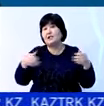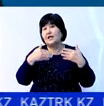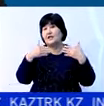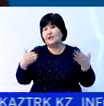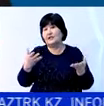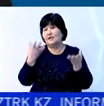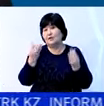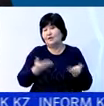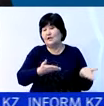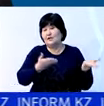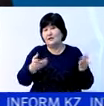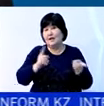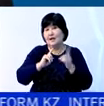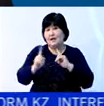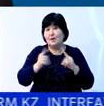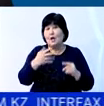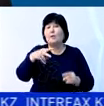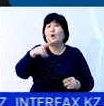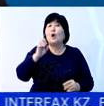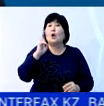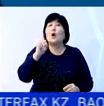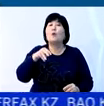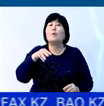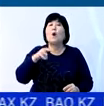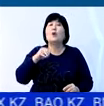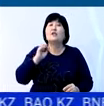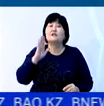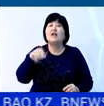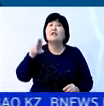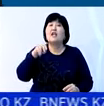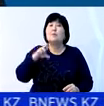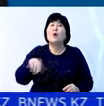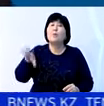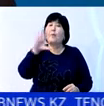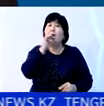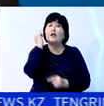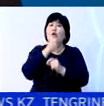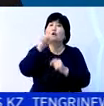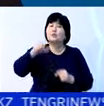өткізіп отырмыз. Локомотив деподағы барлық жұмысшылардың да